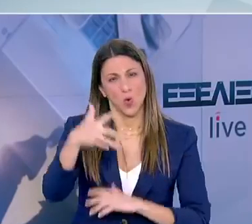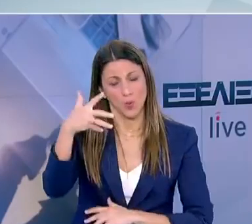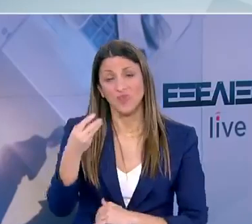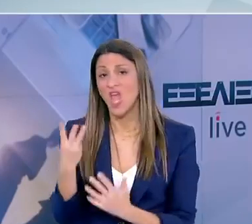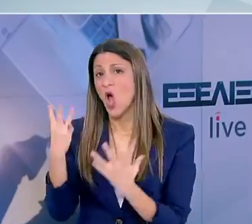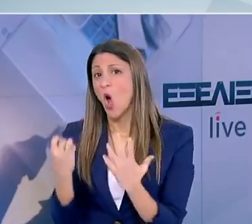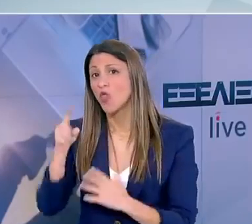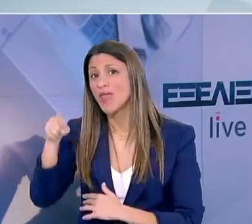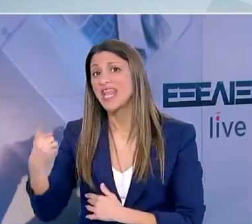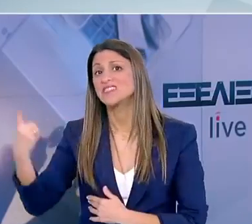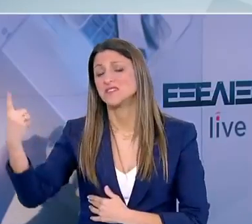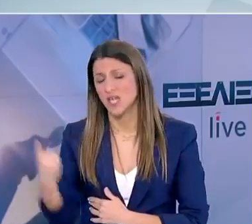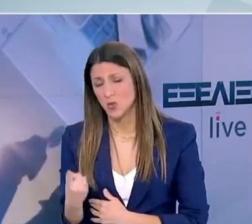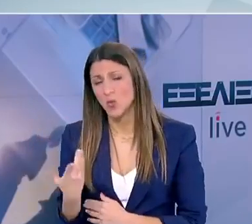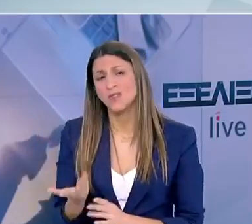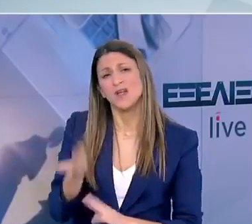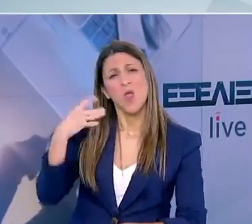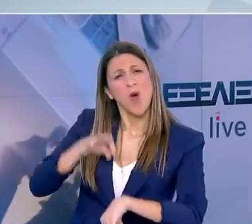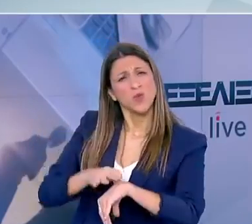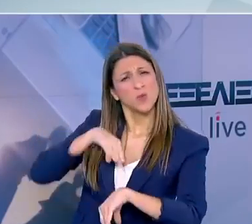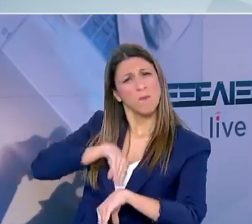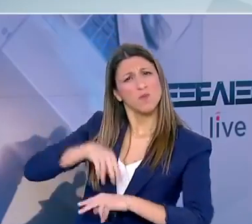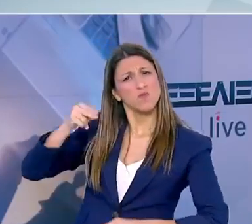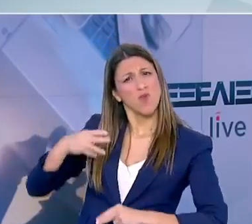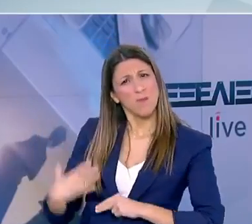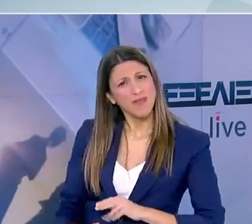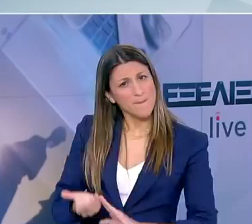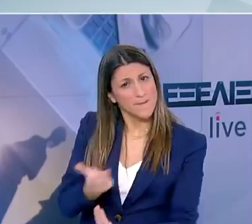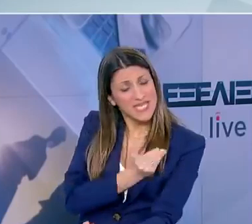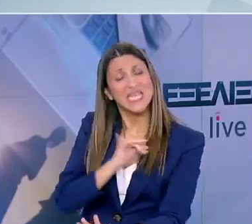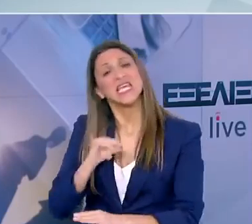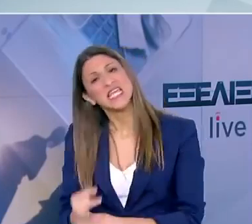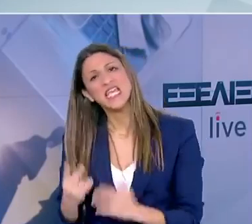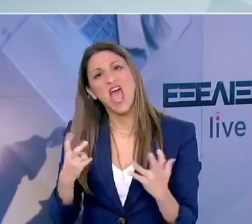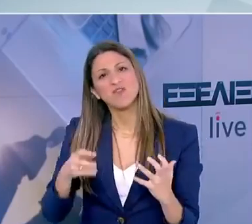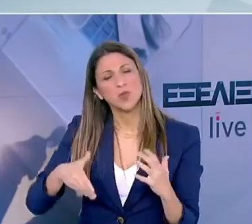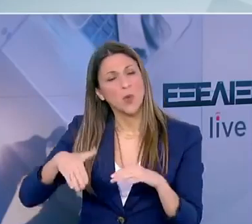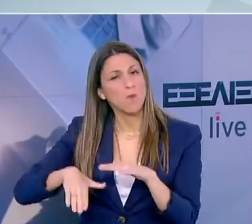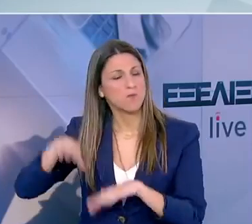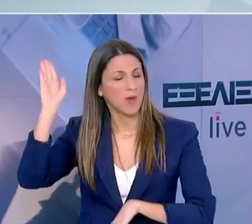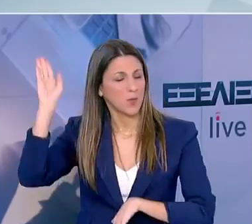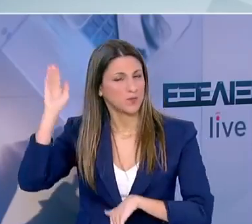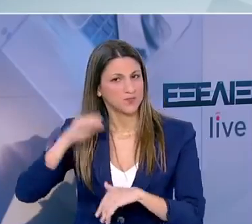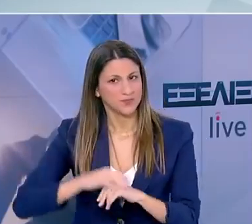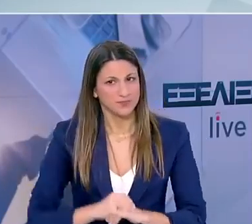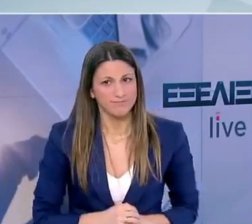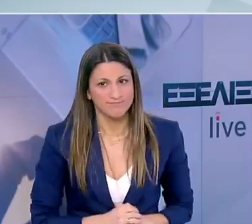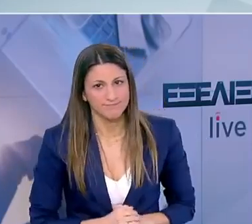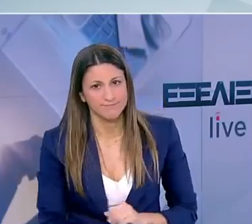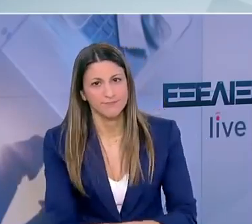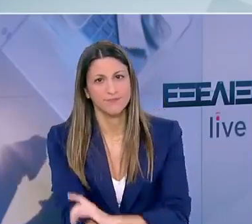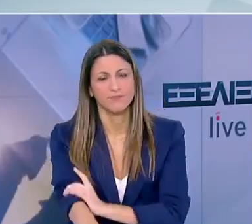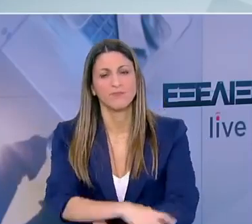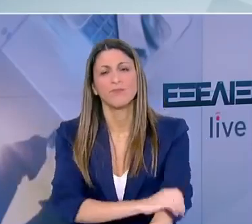το 89% είχε κάποιο υποκείμενο νόσημα ή και ηλικία 70 ετών και άνω. Έχουν